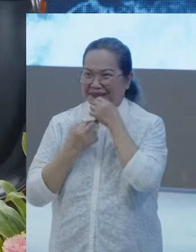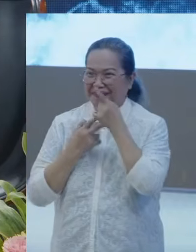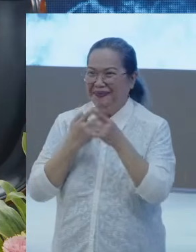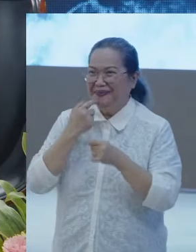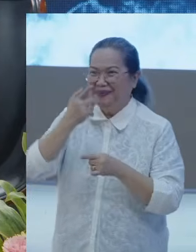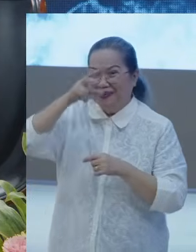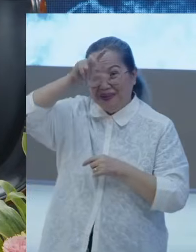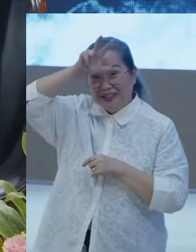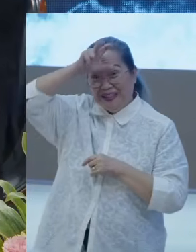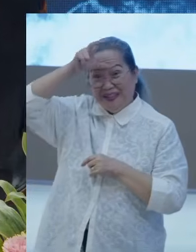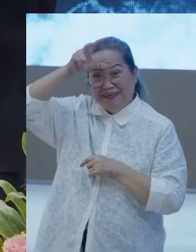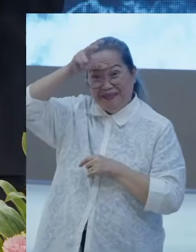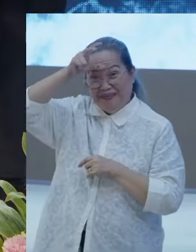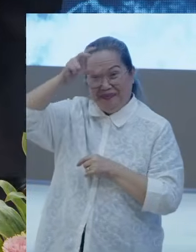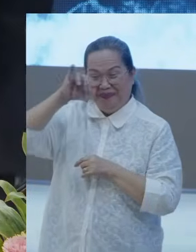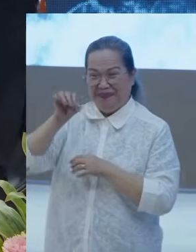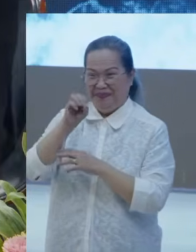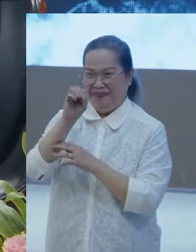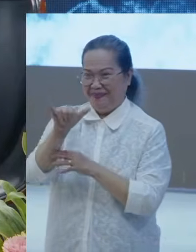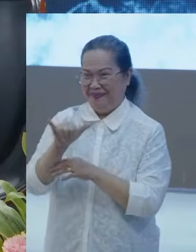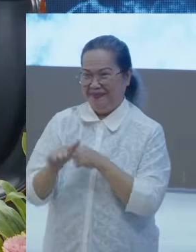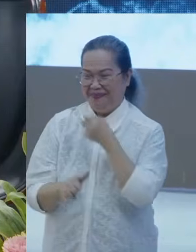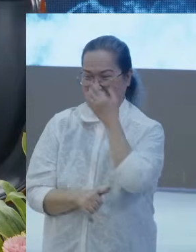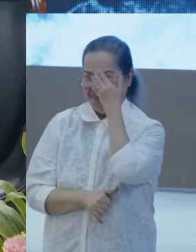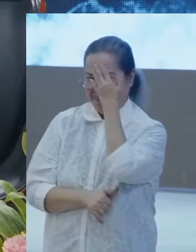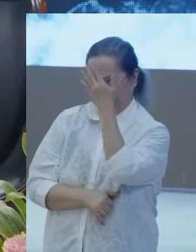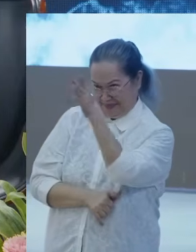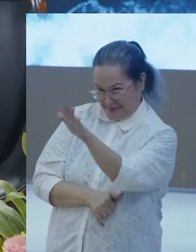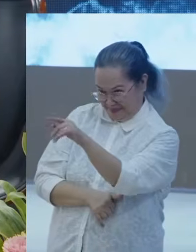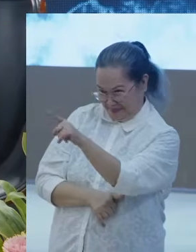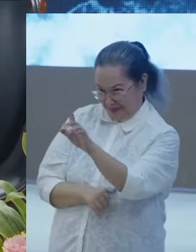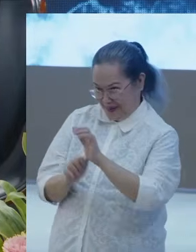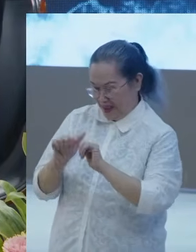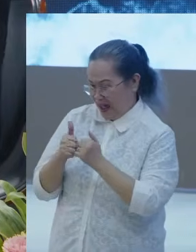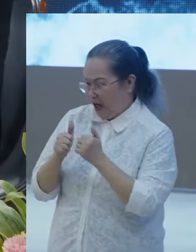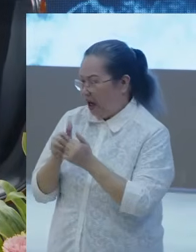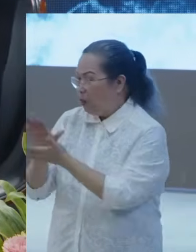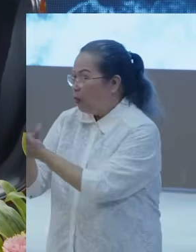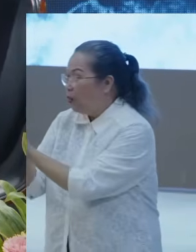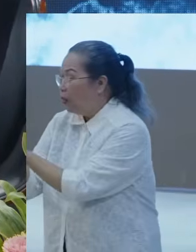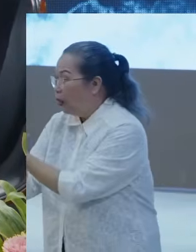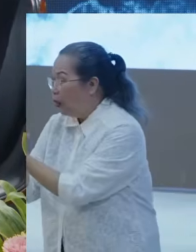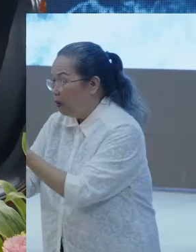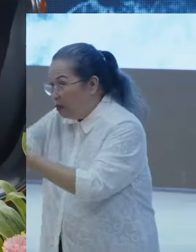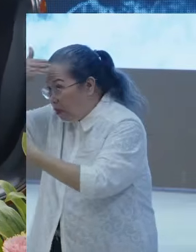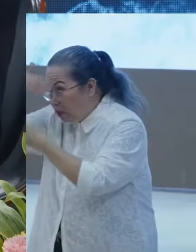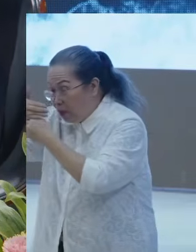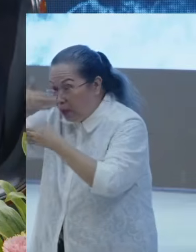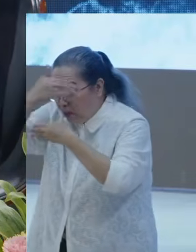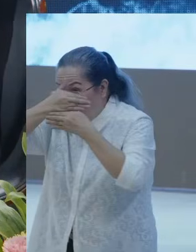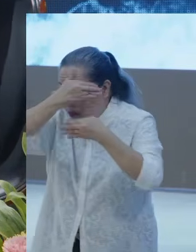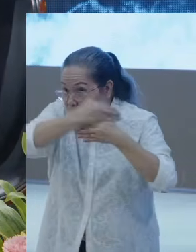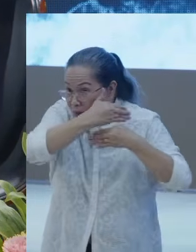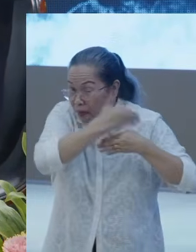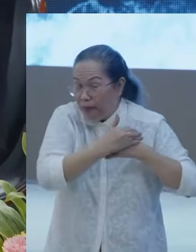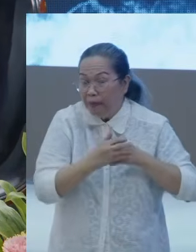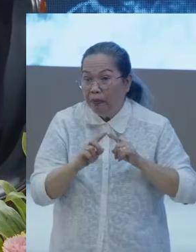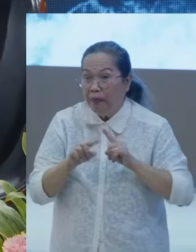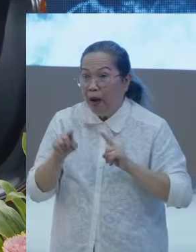Joy. Hindi niyo alam kung paano niluto yung Chicken Joy na yun. Pero